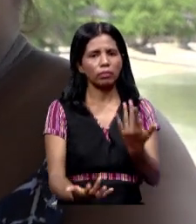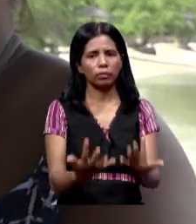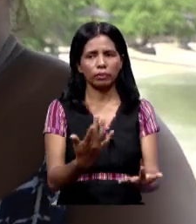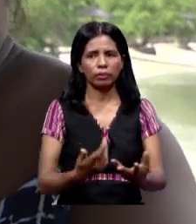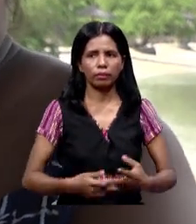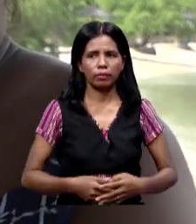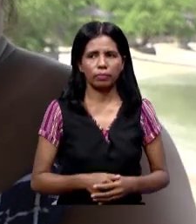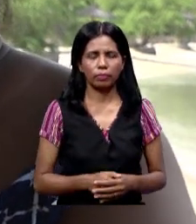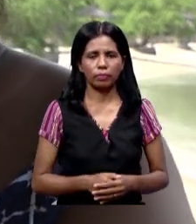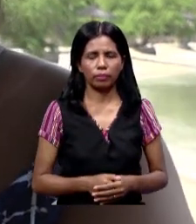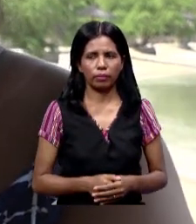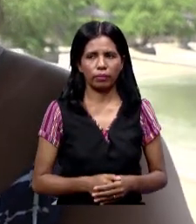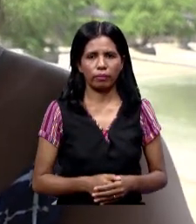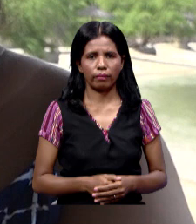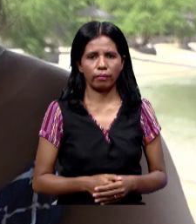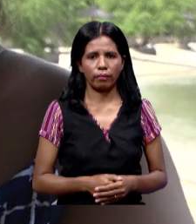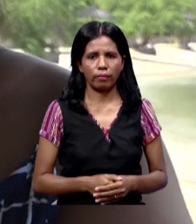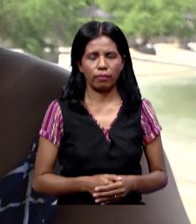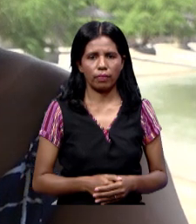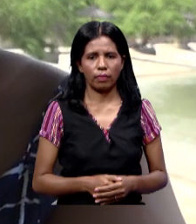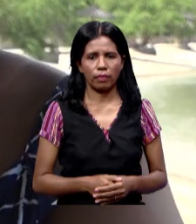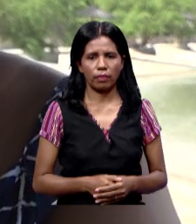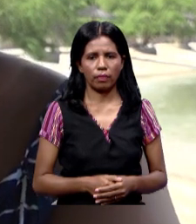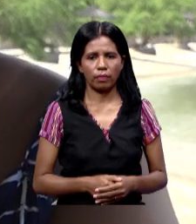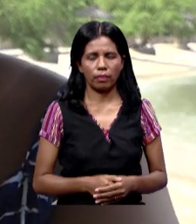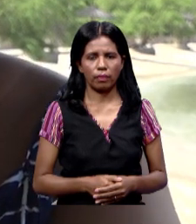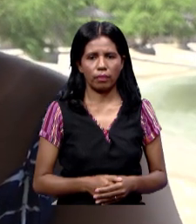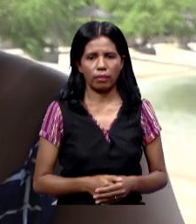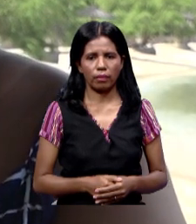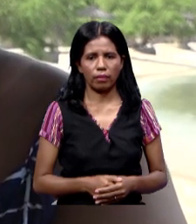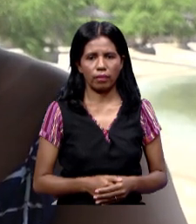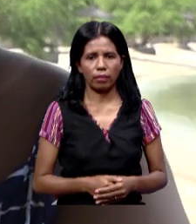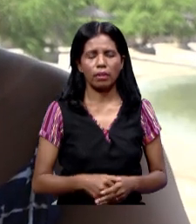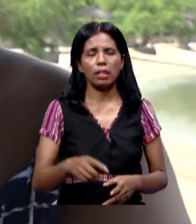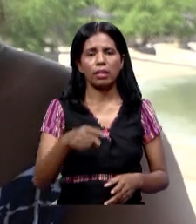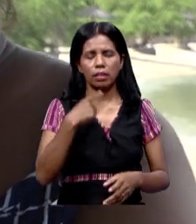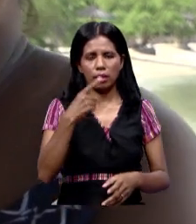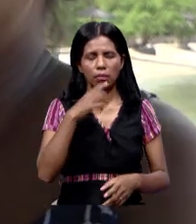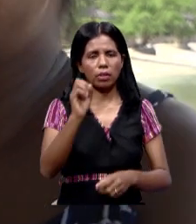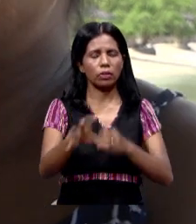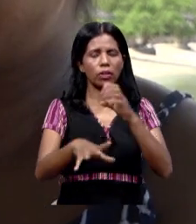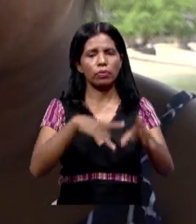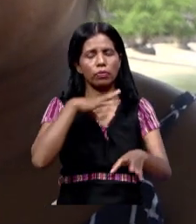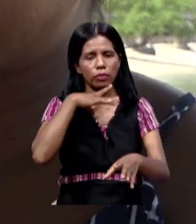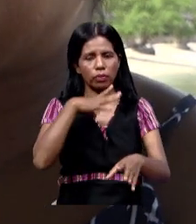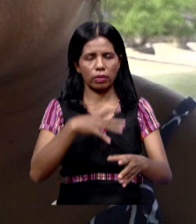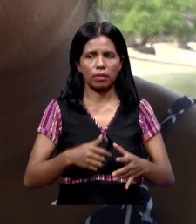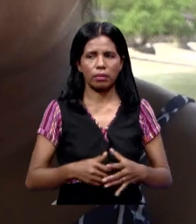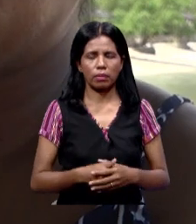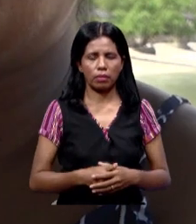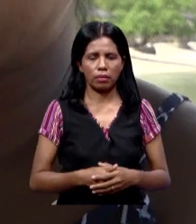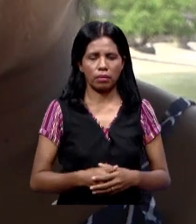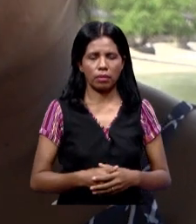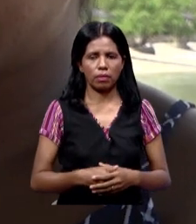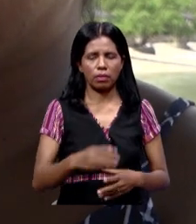red semak lekar sampa yane sorry semak lekar lisu yane we sira nabe mai pasia piknik piknik